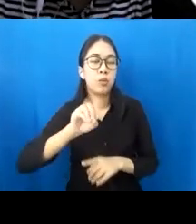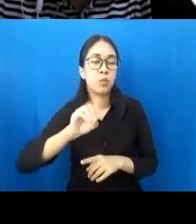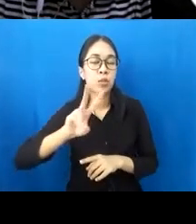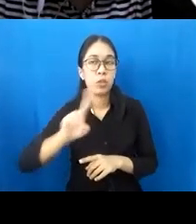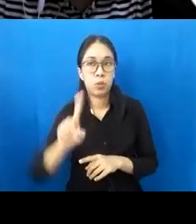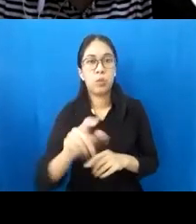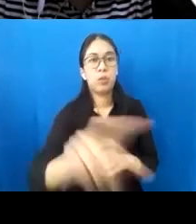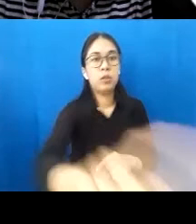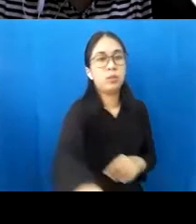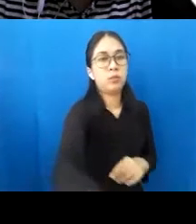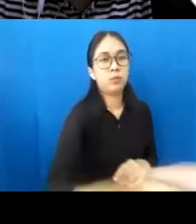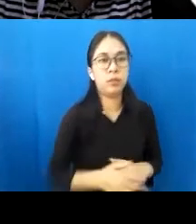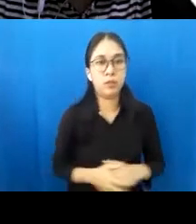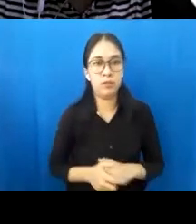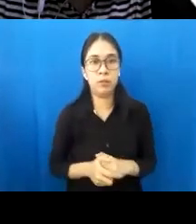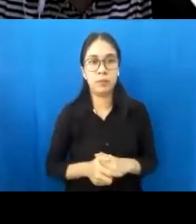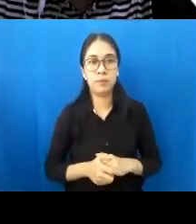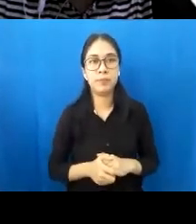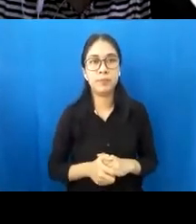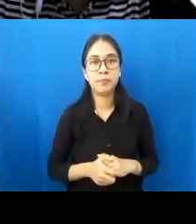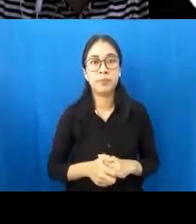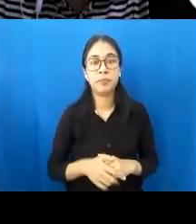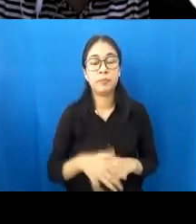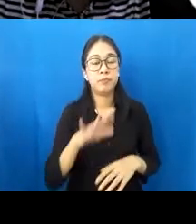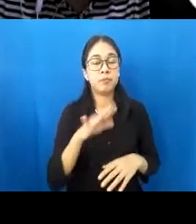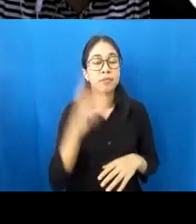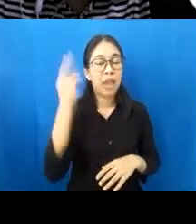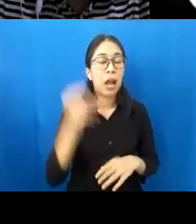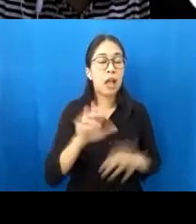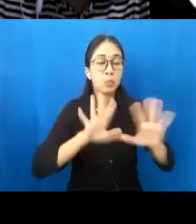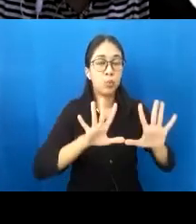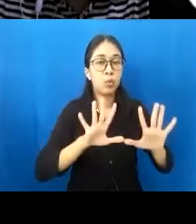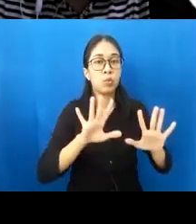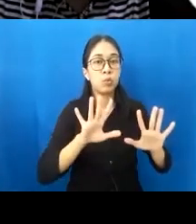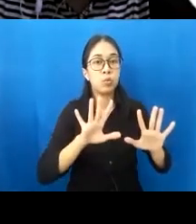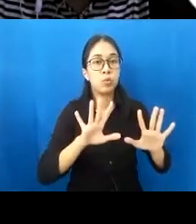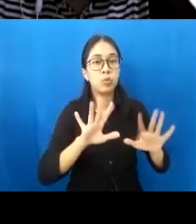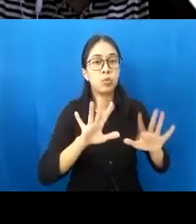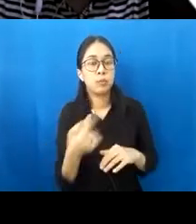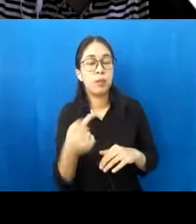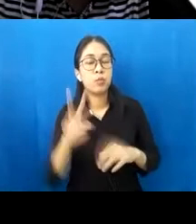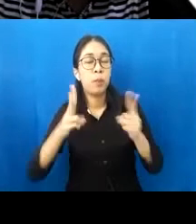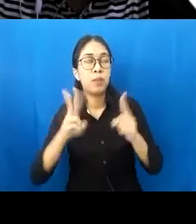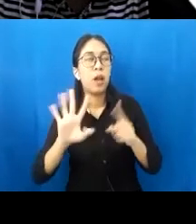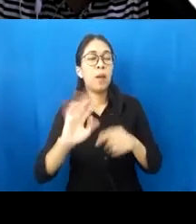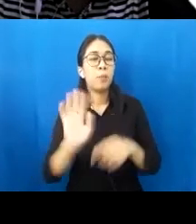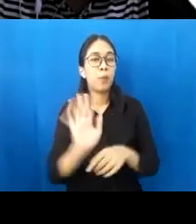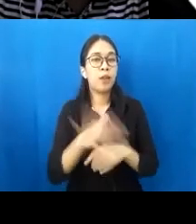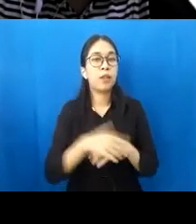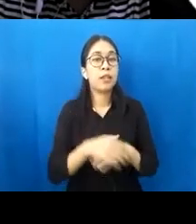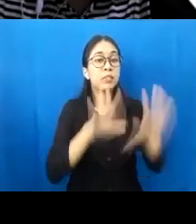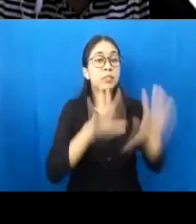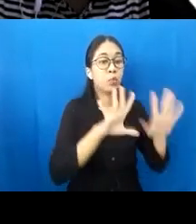Di sini ada tanggal 10 dan tanggal ke-12, tanggal 10 dan